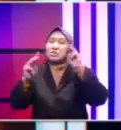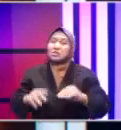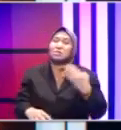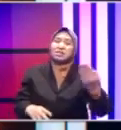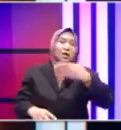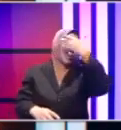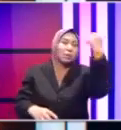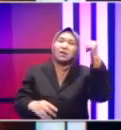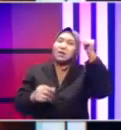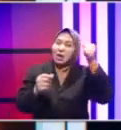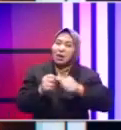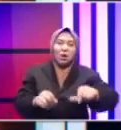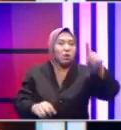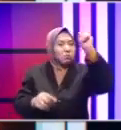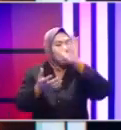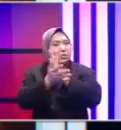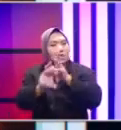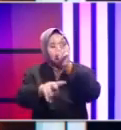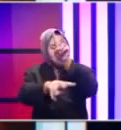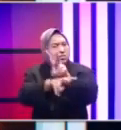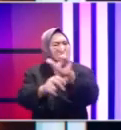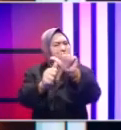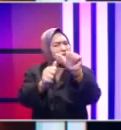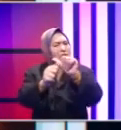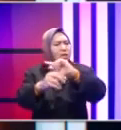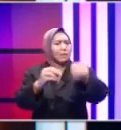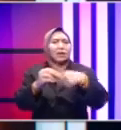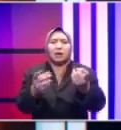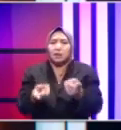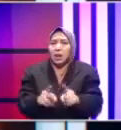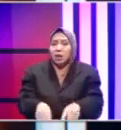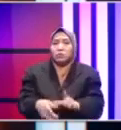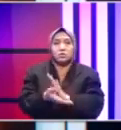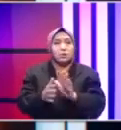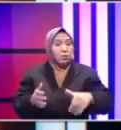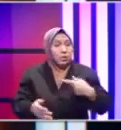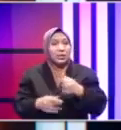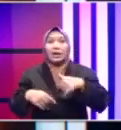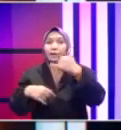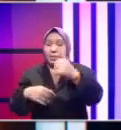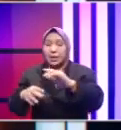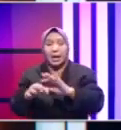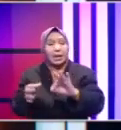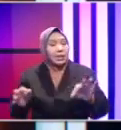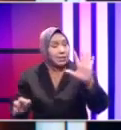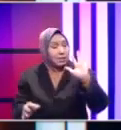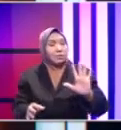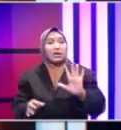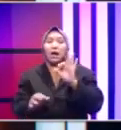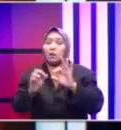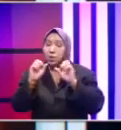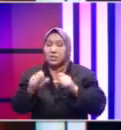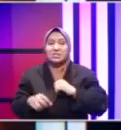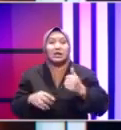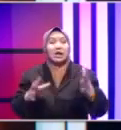dan ingatlah Allah menjadi saksi ajak diam sesuatu sebelum kita tinggi pada ayat yang ke-5 ditonton Kalau